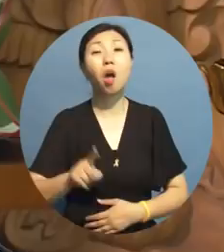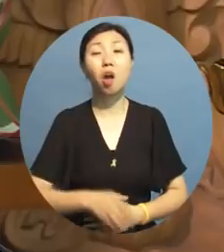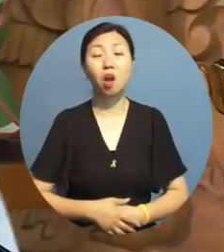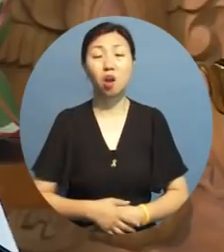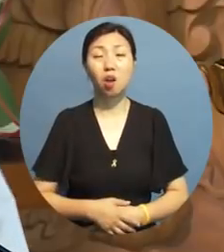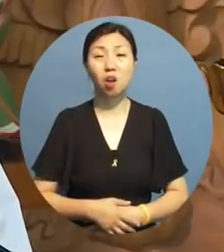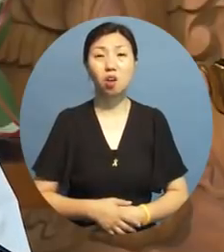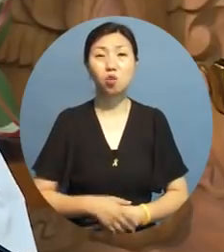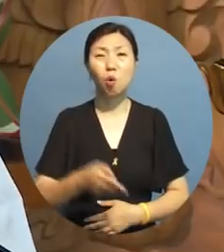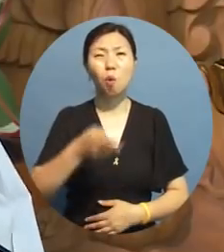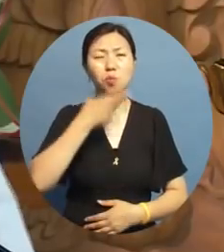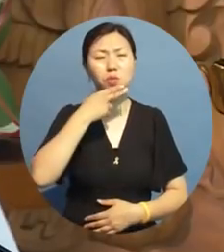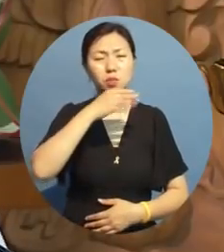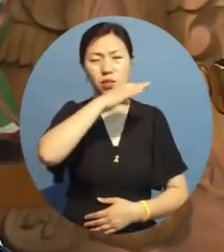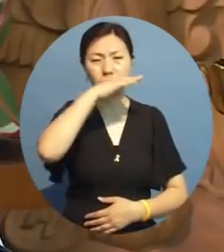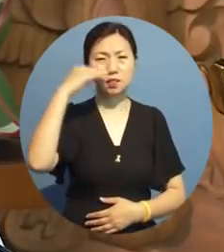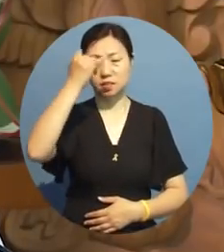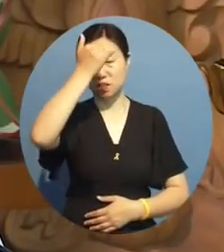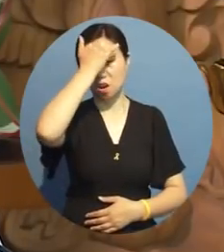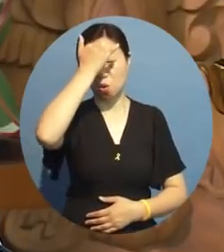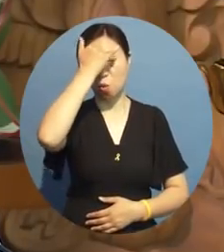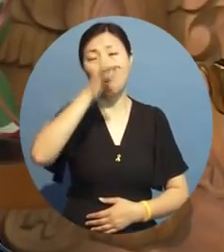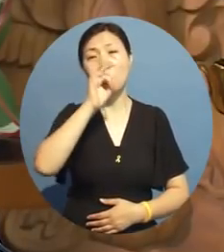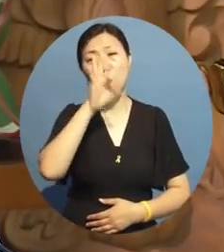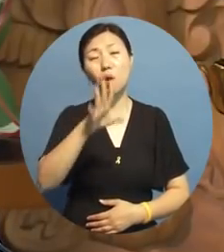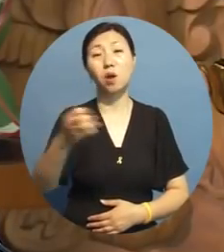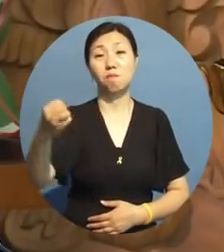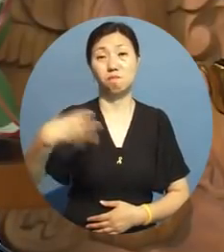그러니까 그런 게 없으면 이 윤리가 성립 안 된다는 거야.